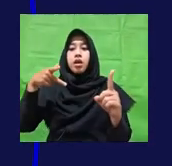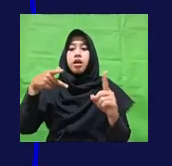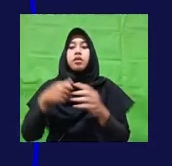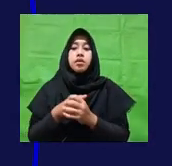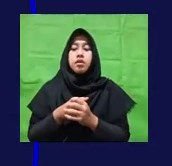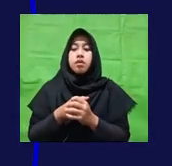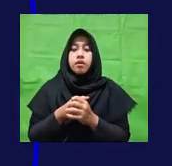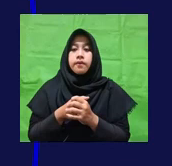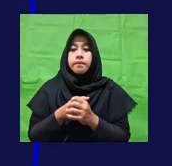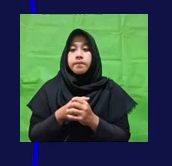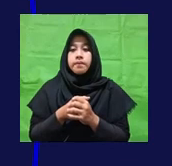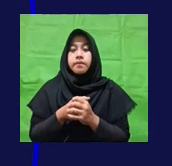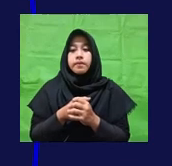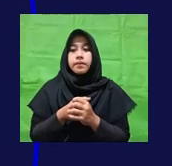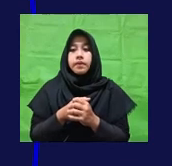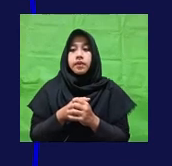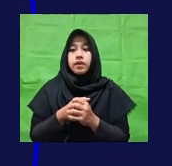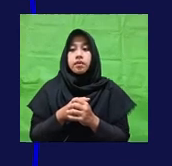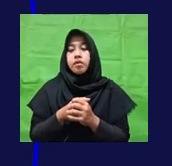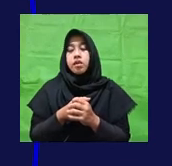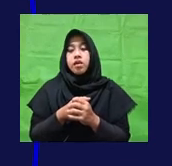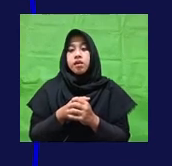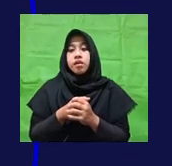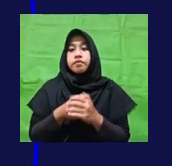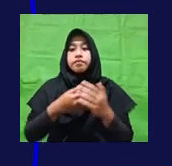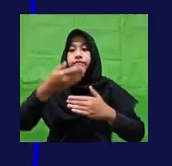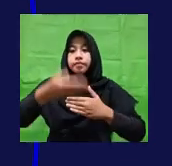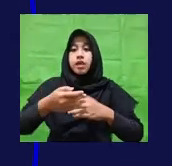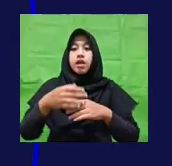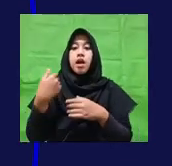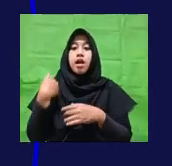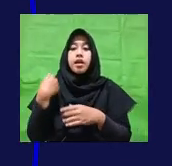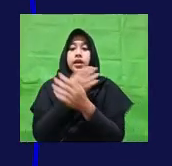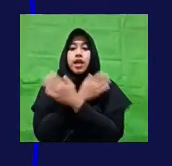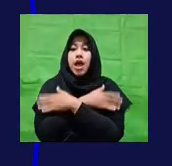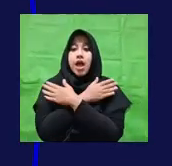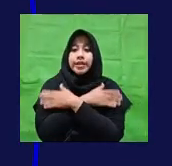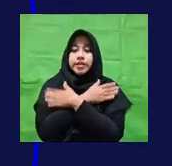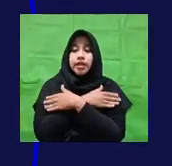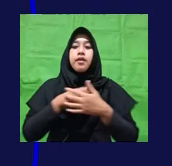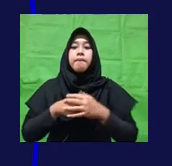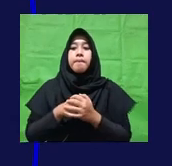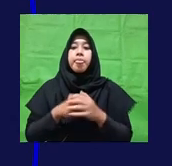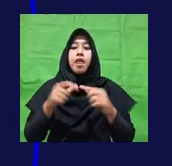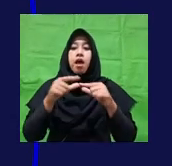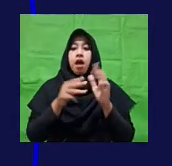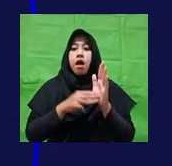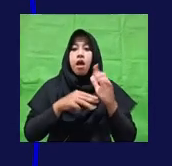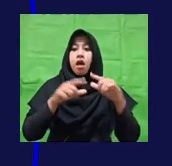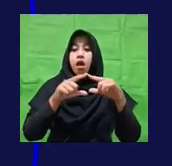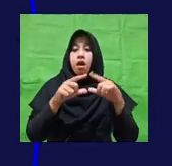Taj, dan lanjut next ada di Aceh itu Ama dan